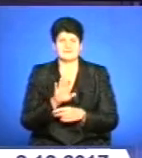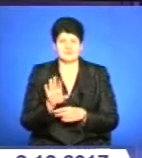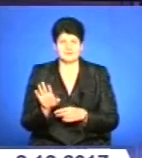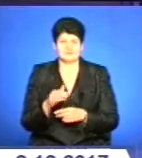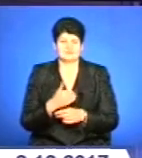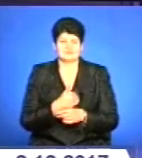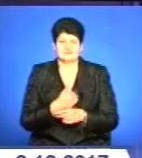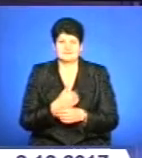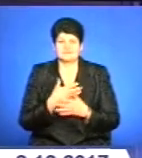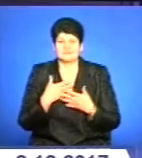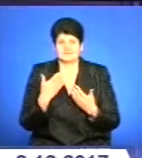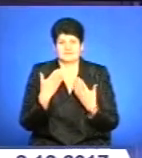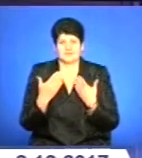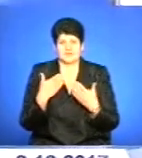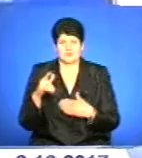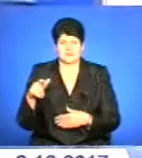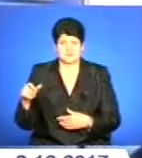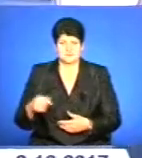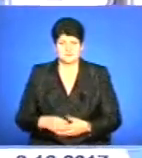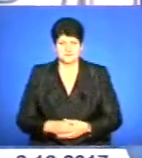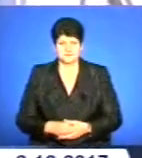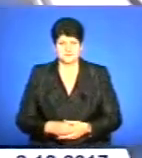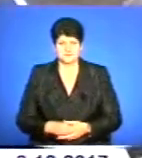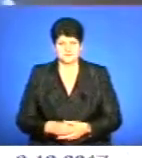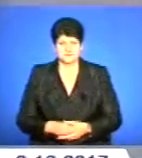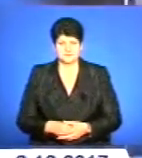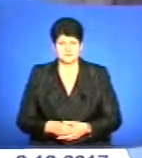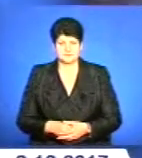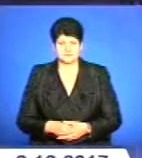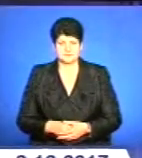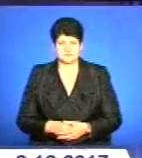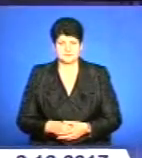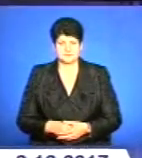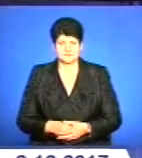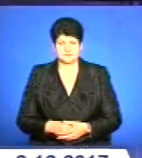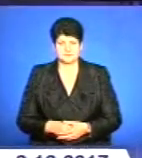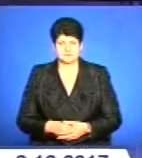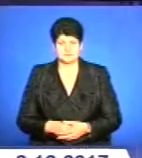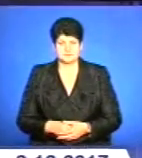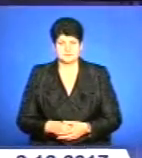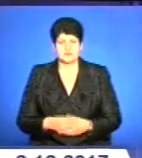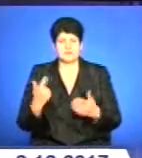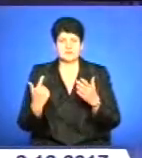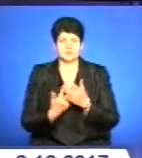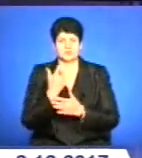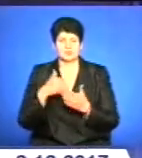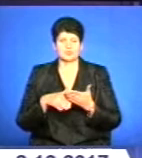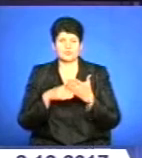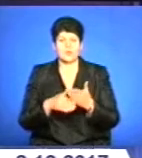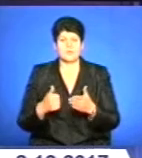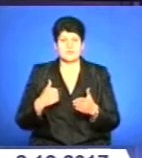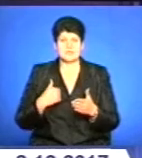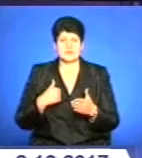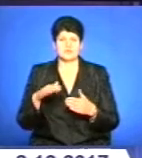бажання поспілкуватися з протестувальниками. Чергову допомогу бійцям в зону АТО з